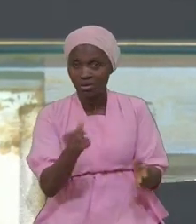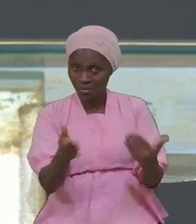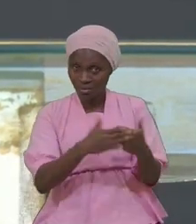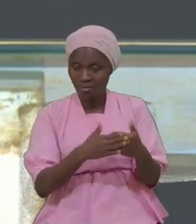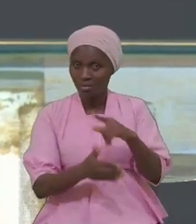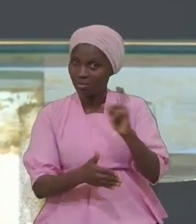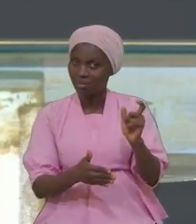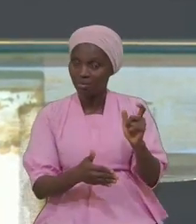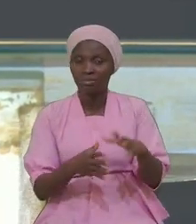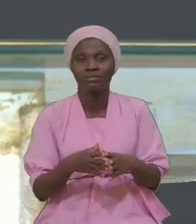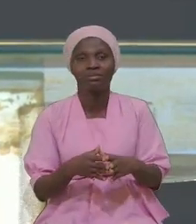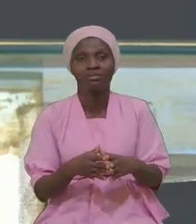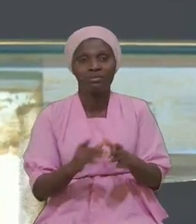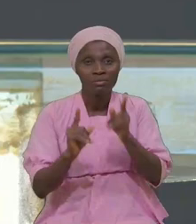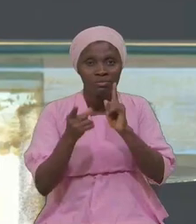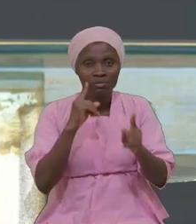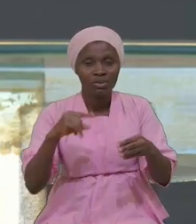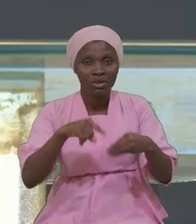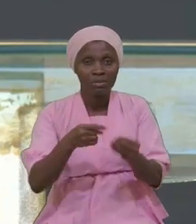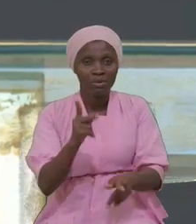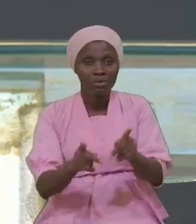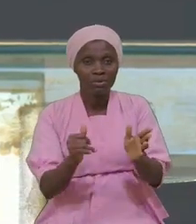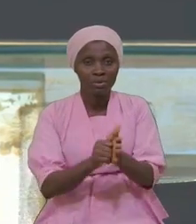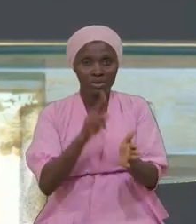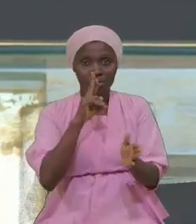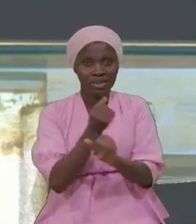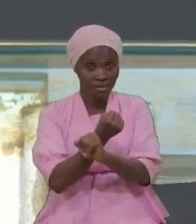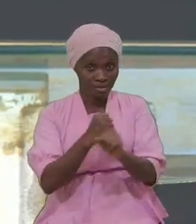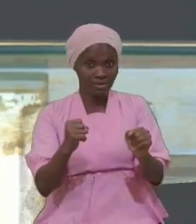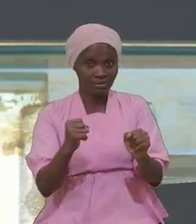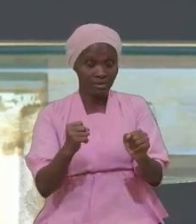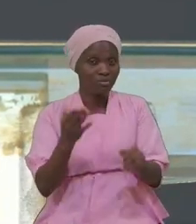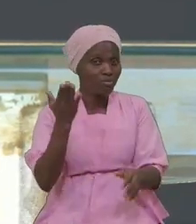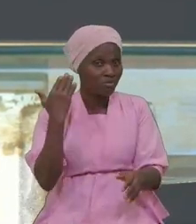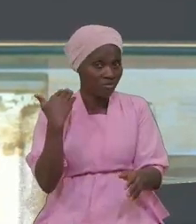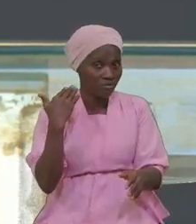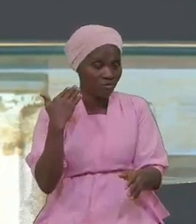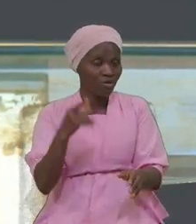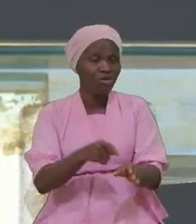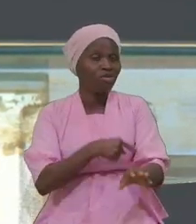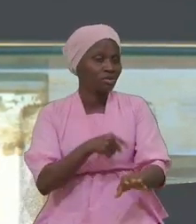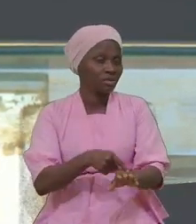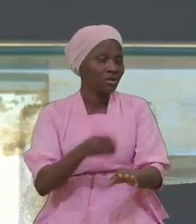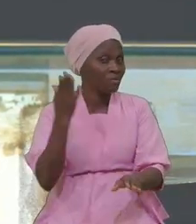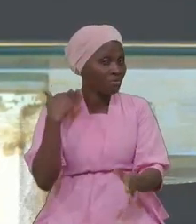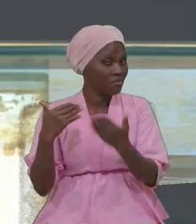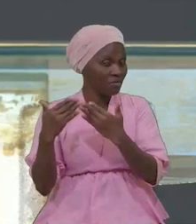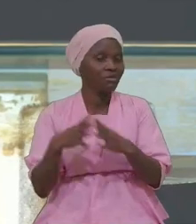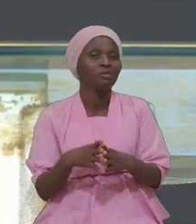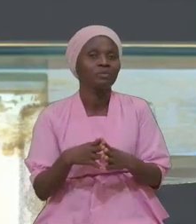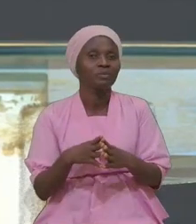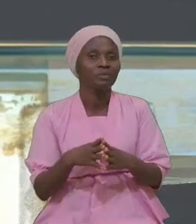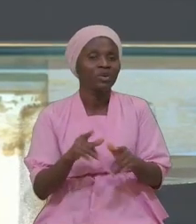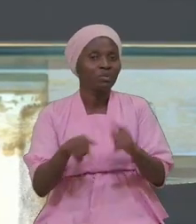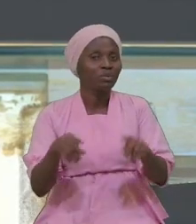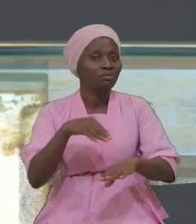Cela fait référence aux gens qui étaient sauvés de plus fort longtemps, mais finalement ils